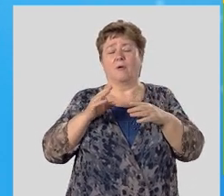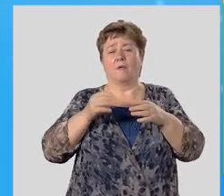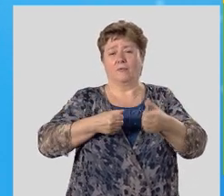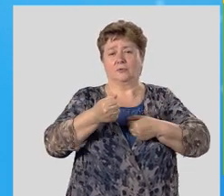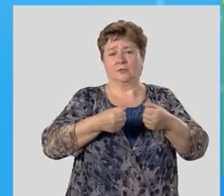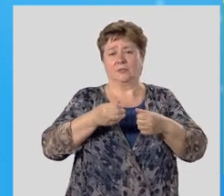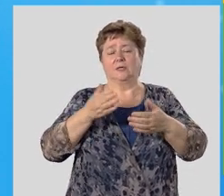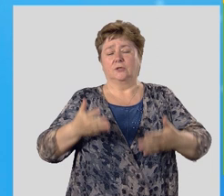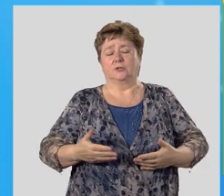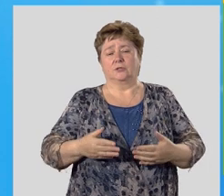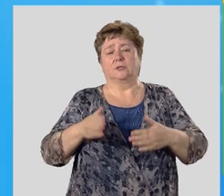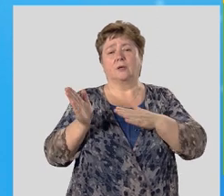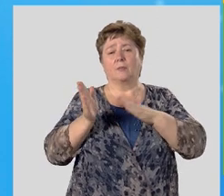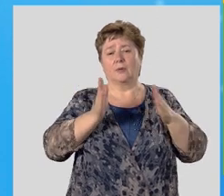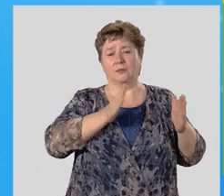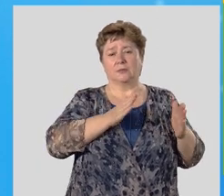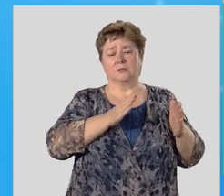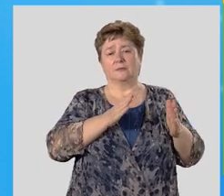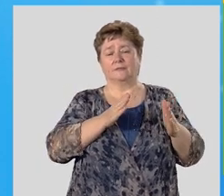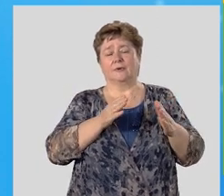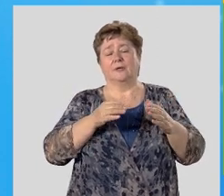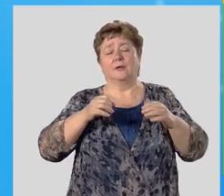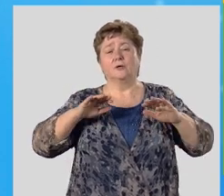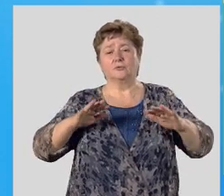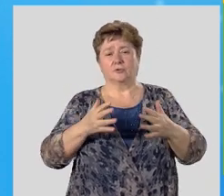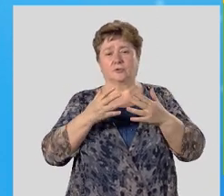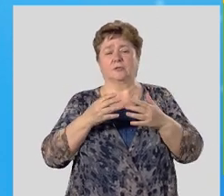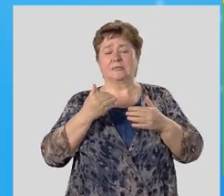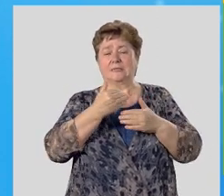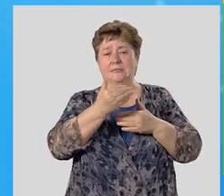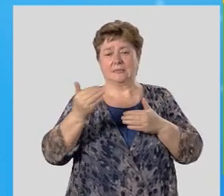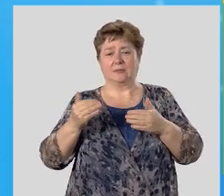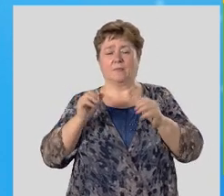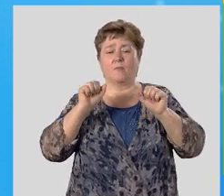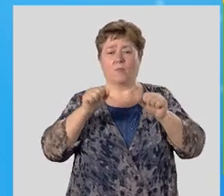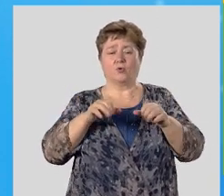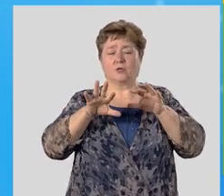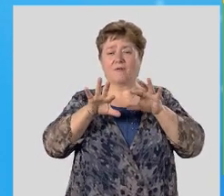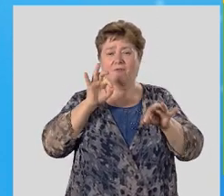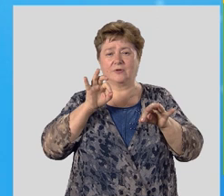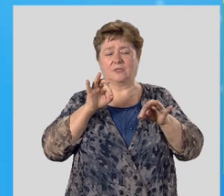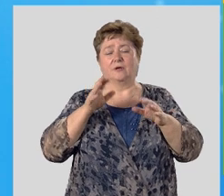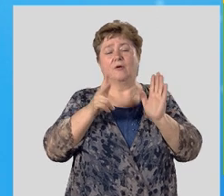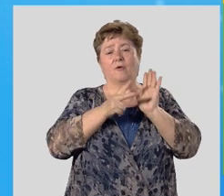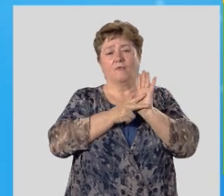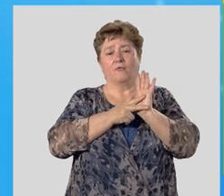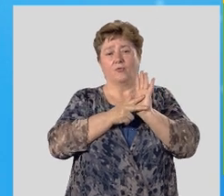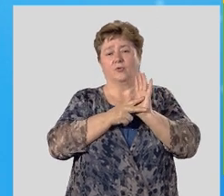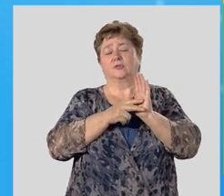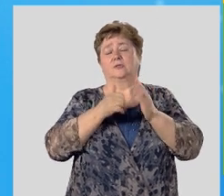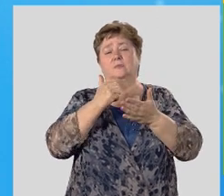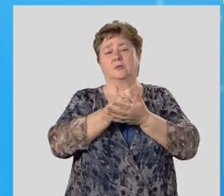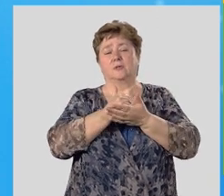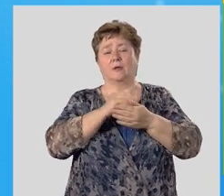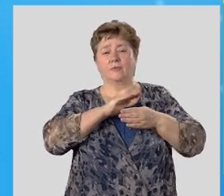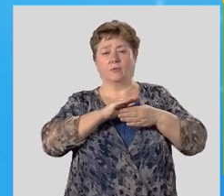структурно-функциональных единиц жизни и процессов, происходящих с ними, можно выделить 8